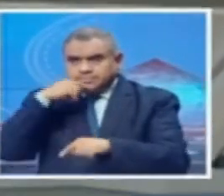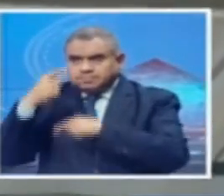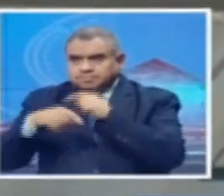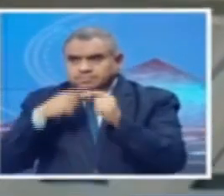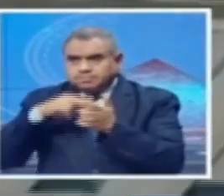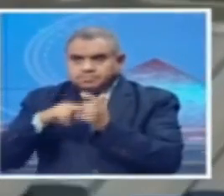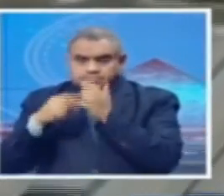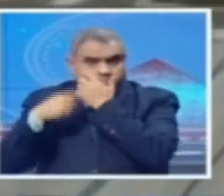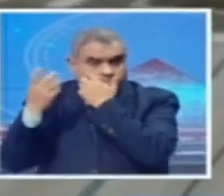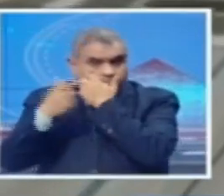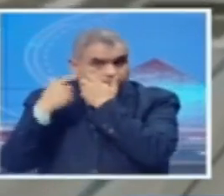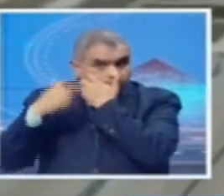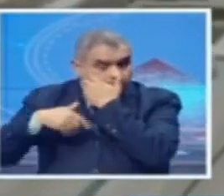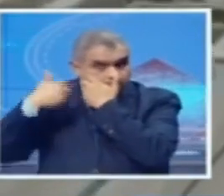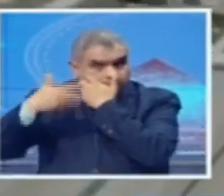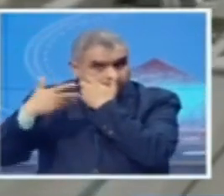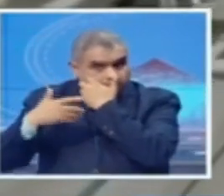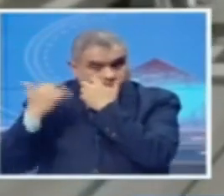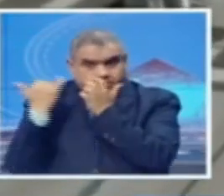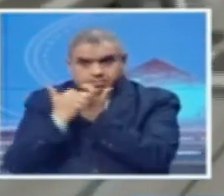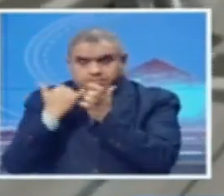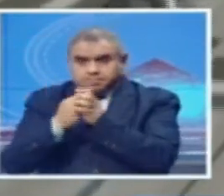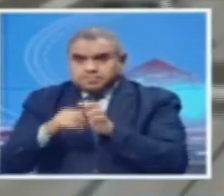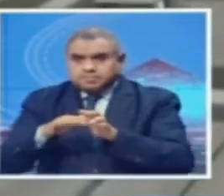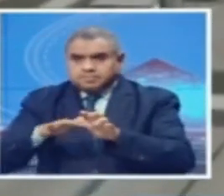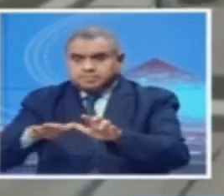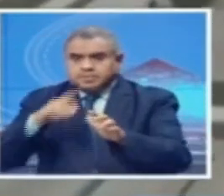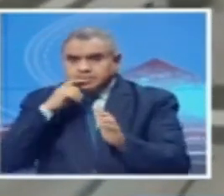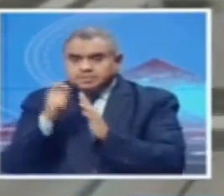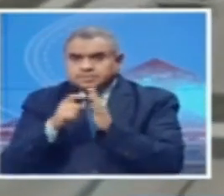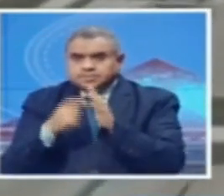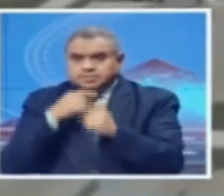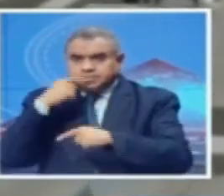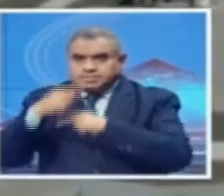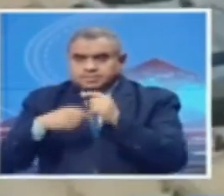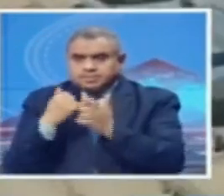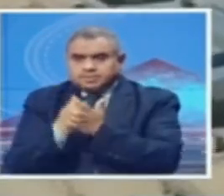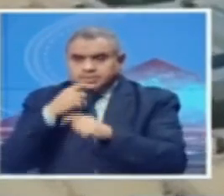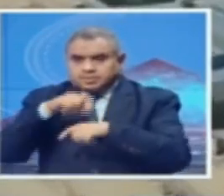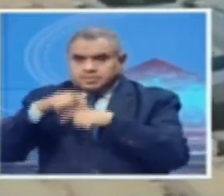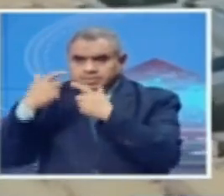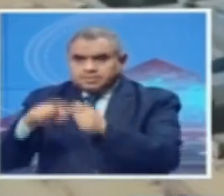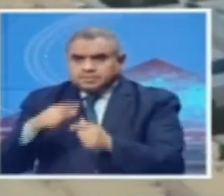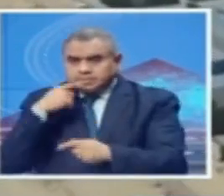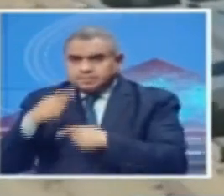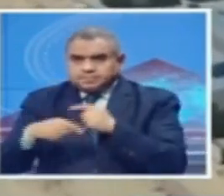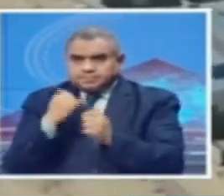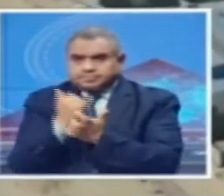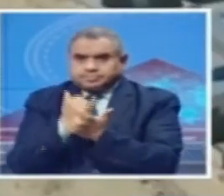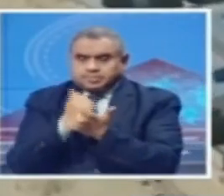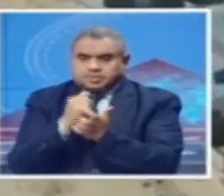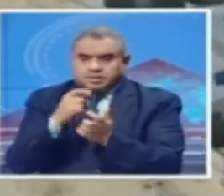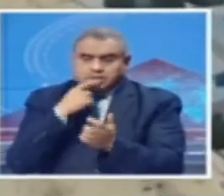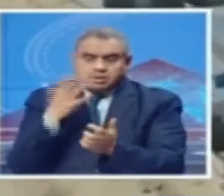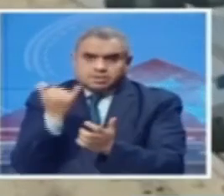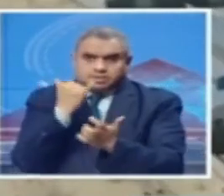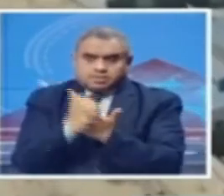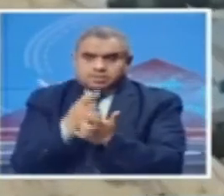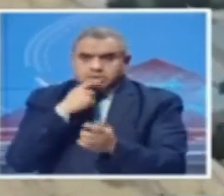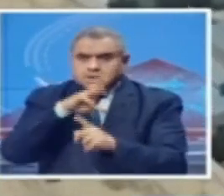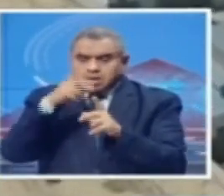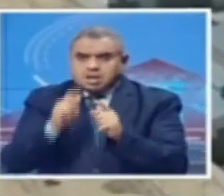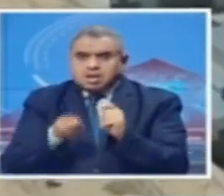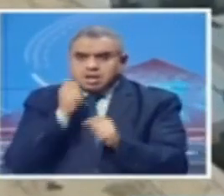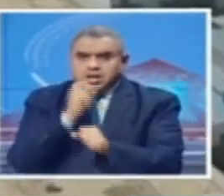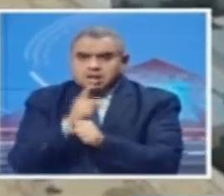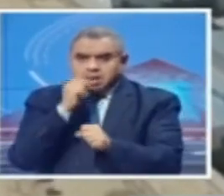إلى 10,000 جنيه، وإتاحة تقدم المستثمر بالبطاقة الشخصية، فضلا عن تأجيل تحصيل إيجار